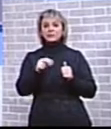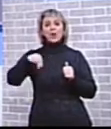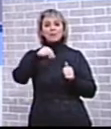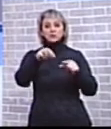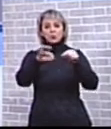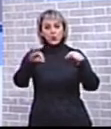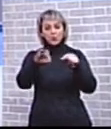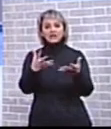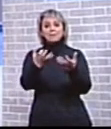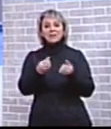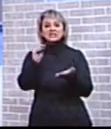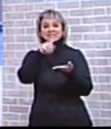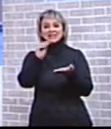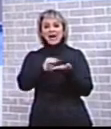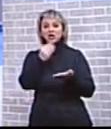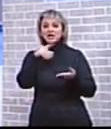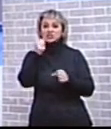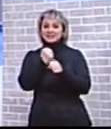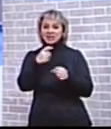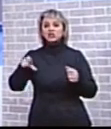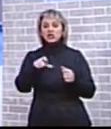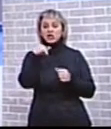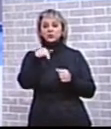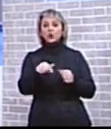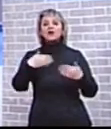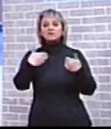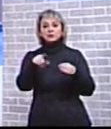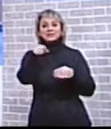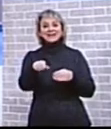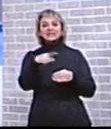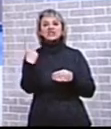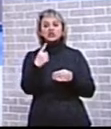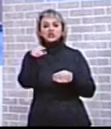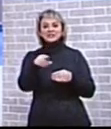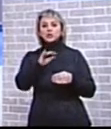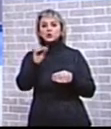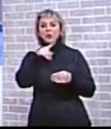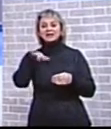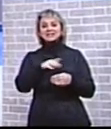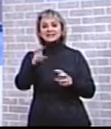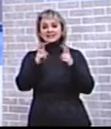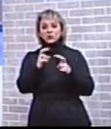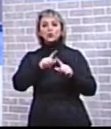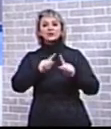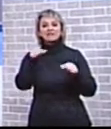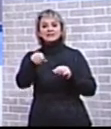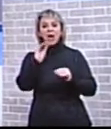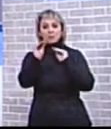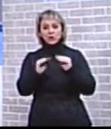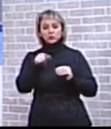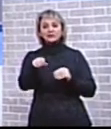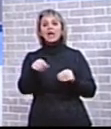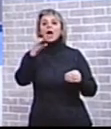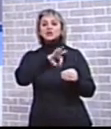Порошковая проволока получила знак качества «Сделано на Дону». Выпускает ее единственный на юге России завод «Универсальное оборудование»,